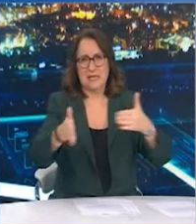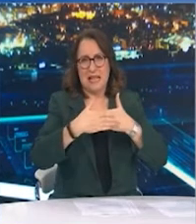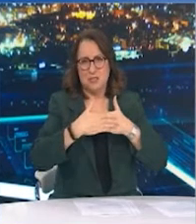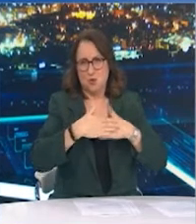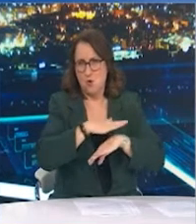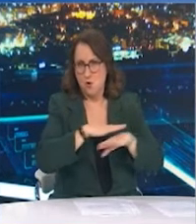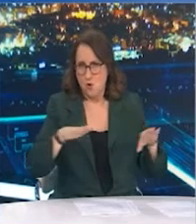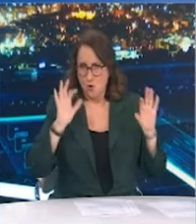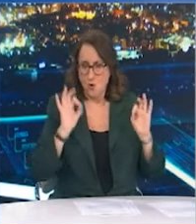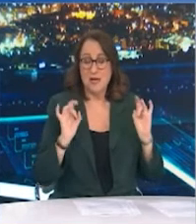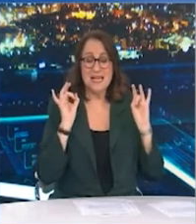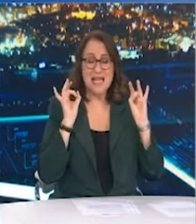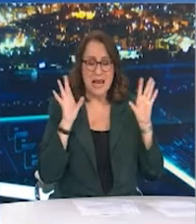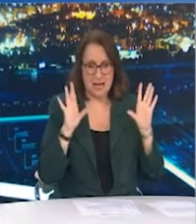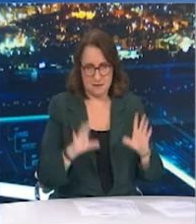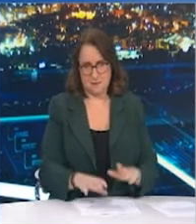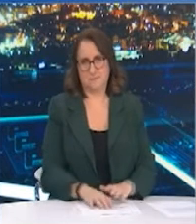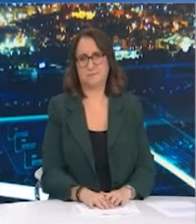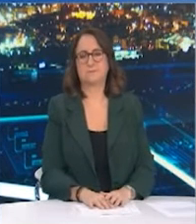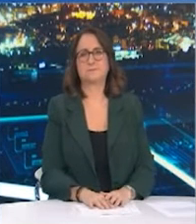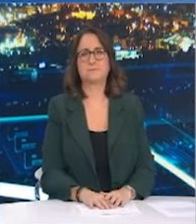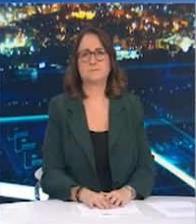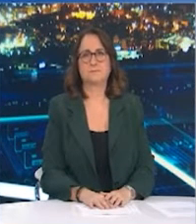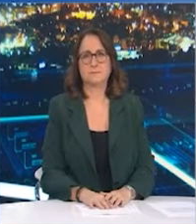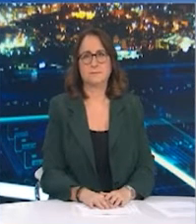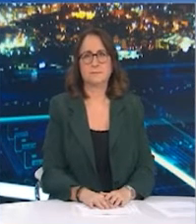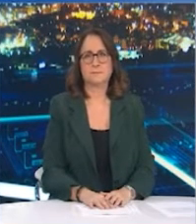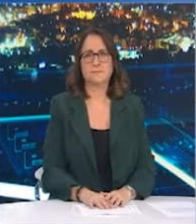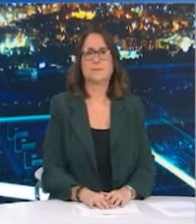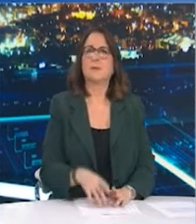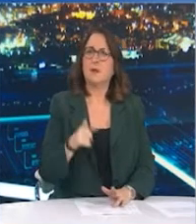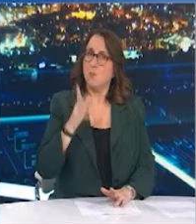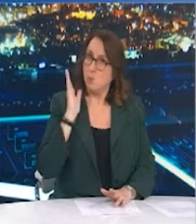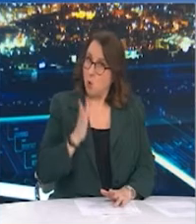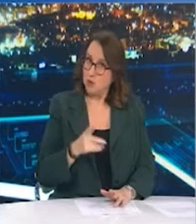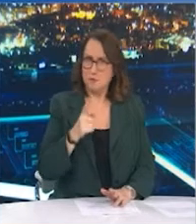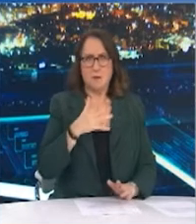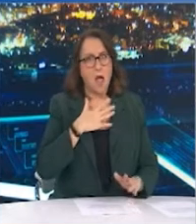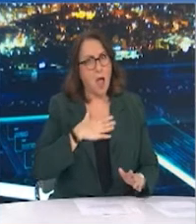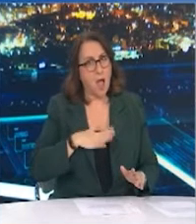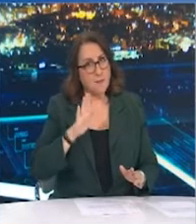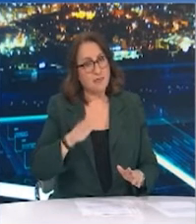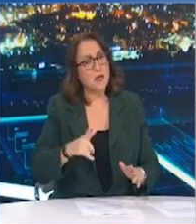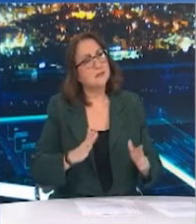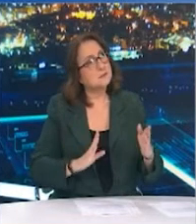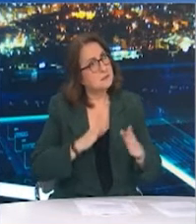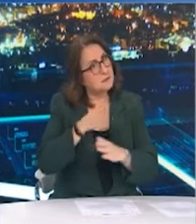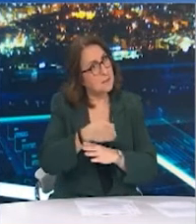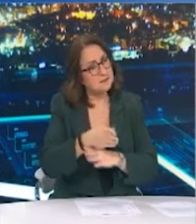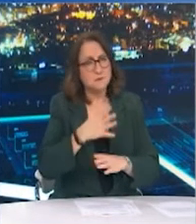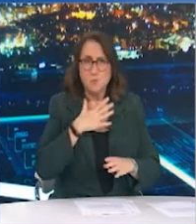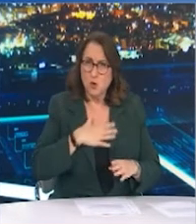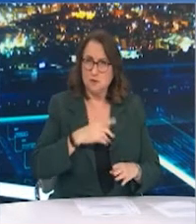θρησκευτικής τελετής χωρίς την παρουσία πιστών. Η ατομική λατρεία είναι δυνατή παρεπιπτόντως, δηλαδή στο πλαίσιο άλλης επιτρεπόμενης